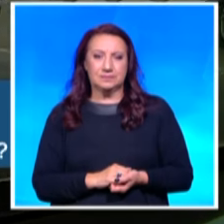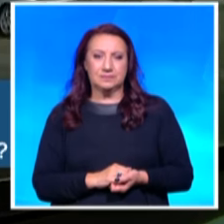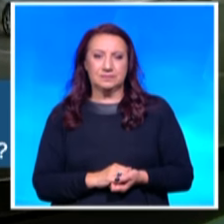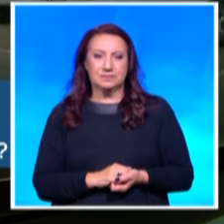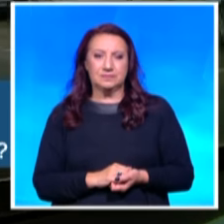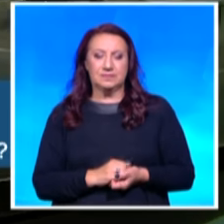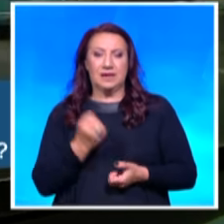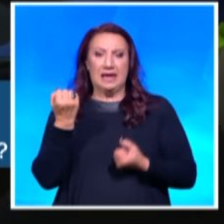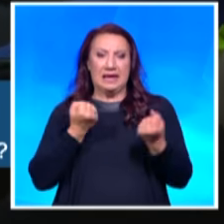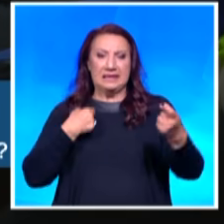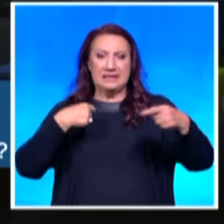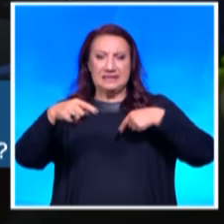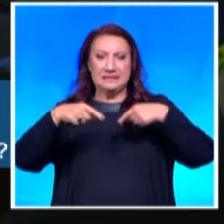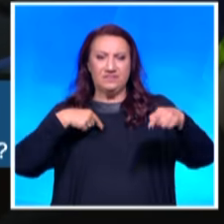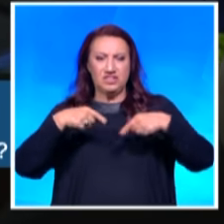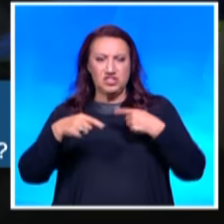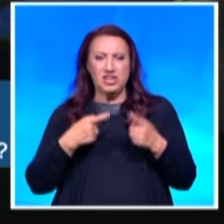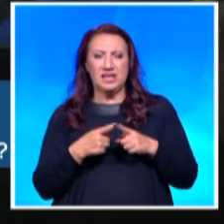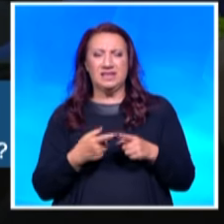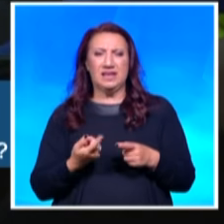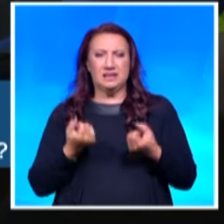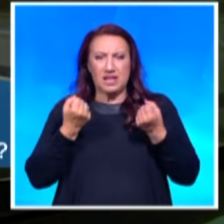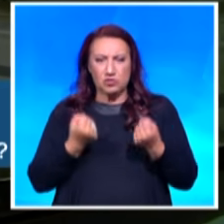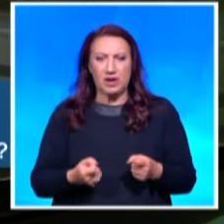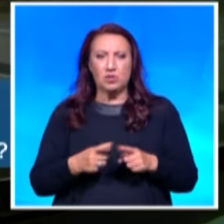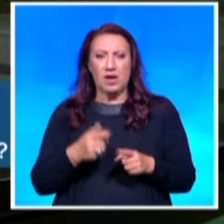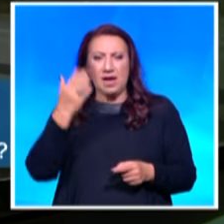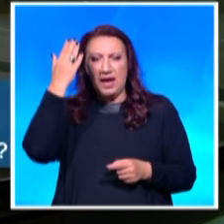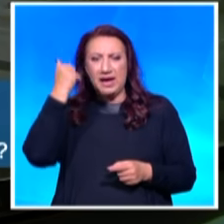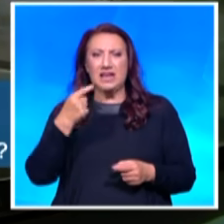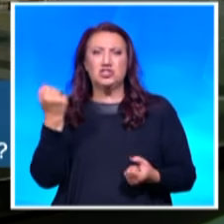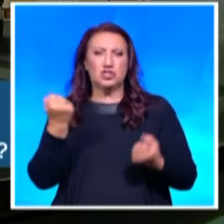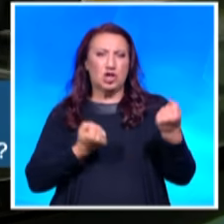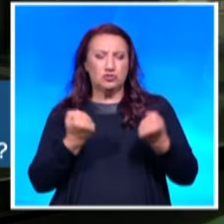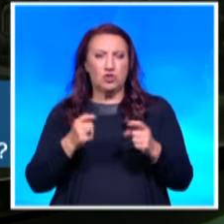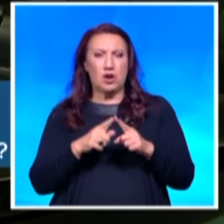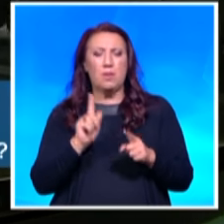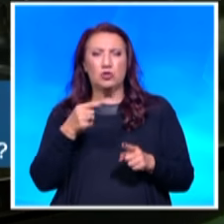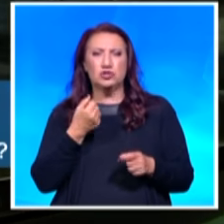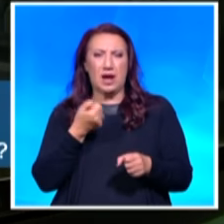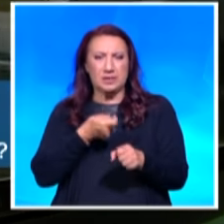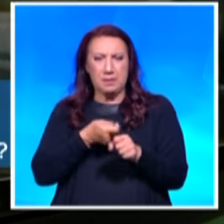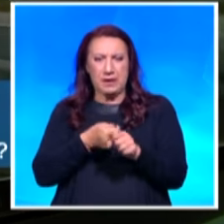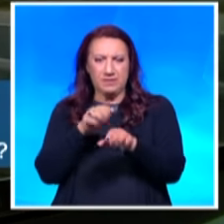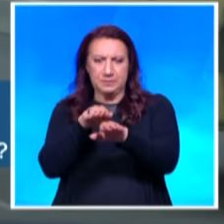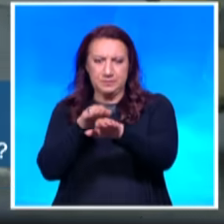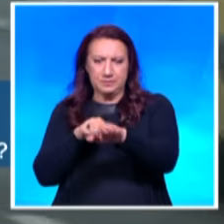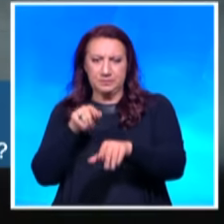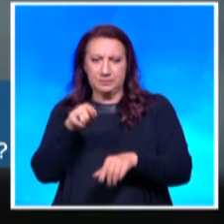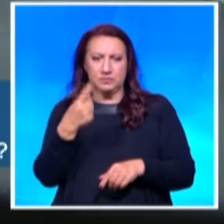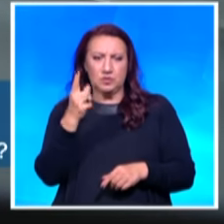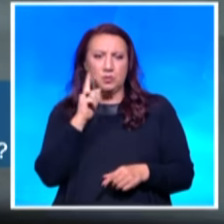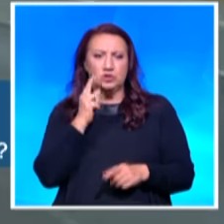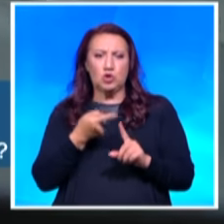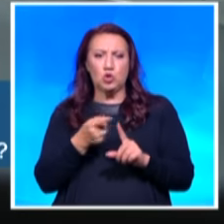Интензивно движение и тапи, а грешка на шофьора може допълнително да задържи трафика, обясняват експерти. Ето го, колегата от Турция си